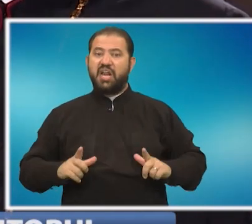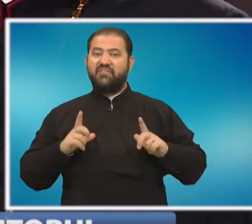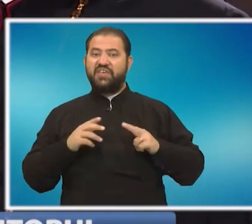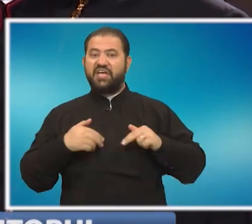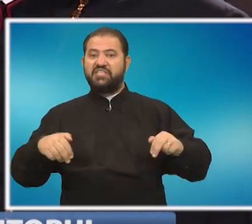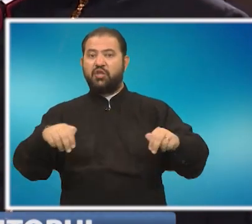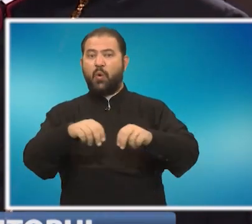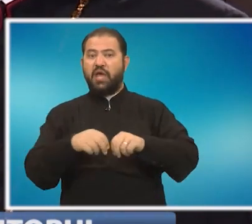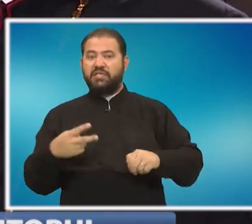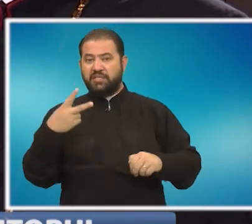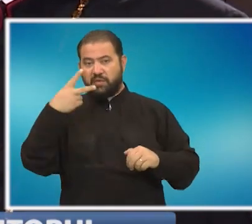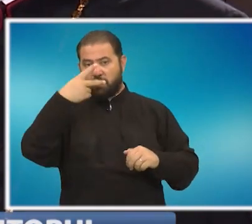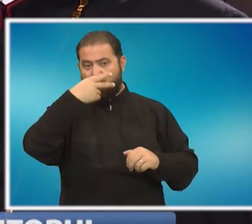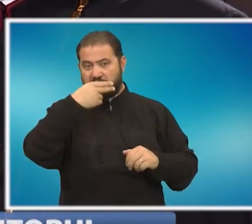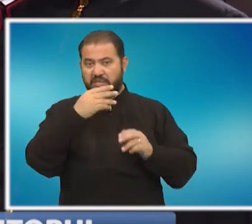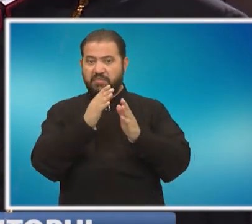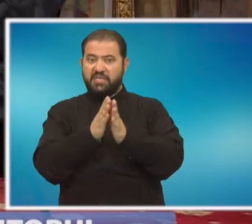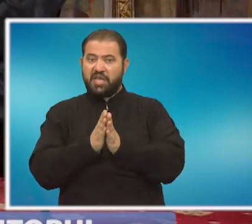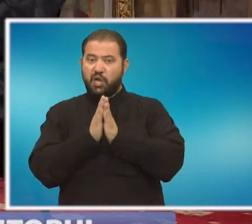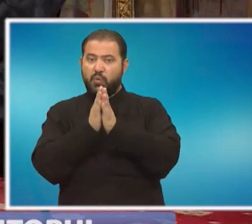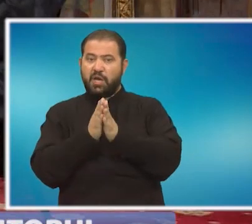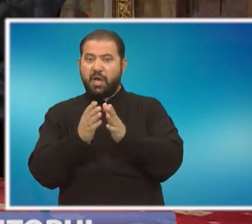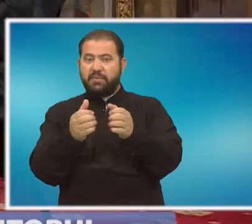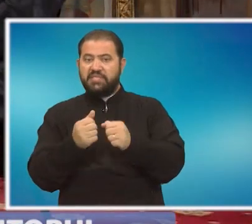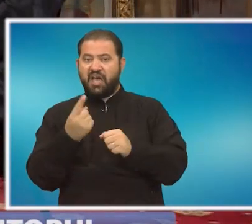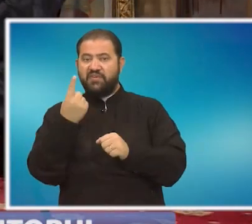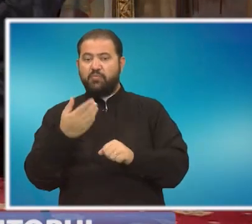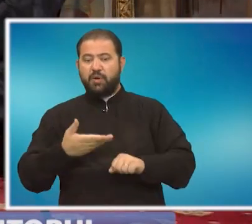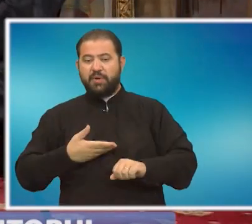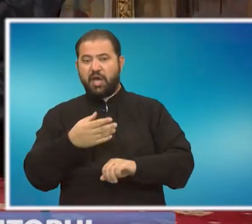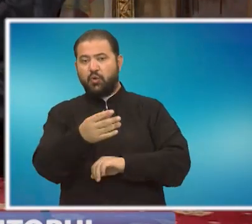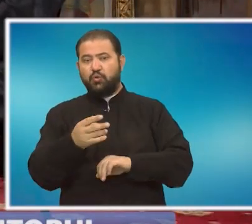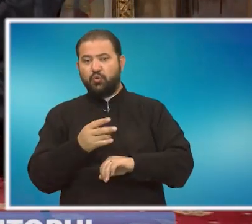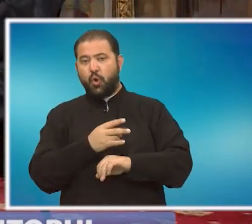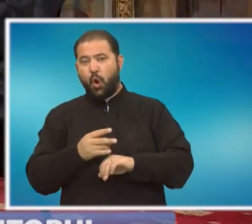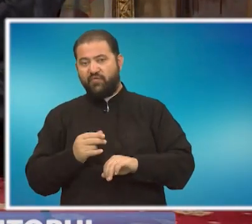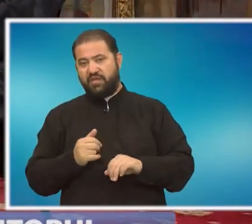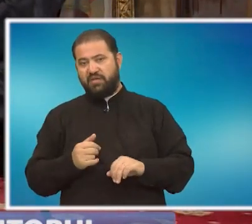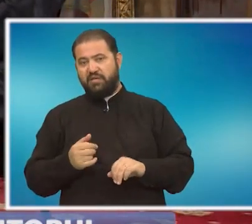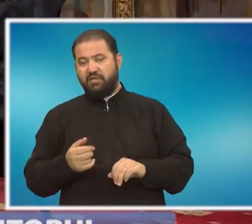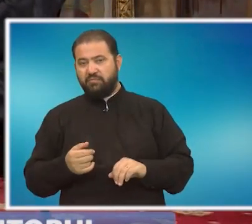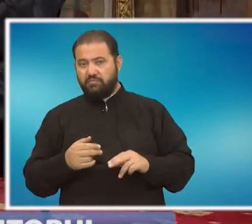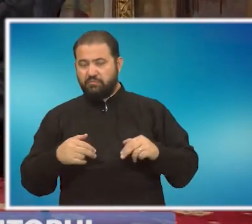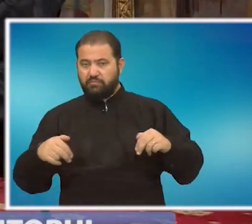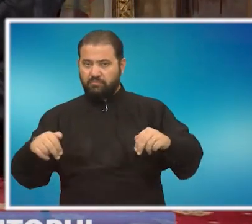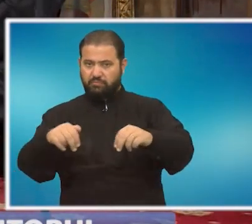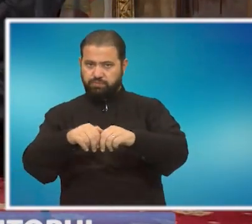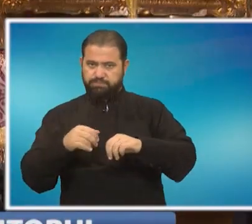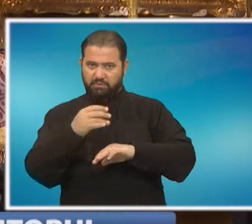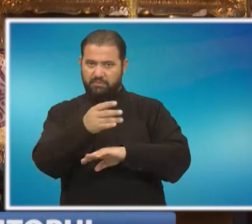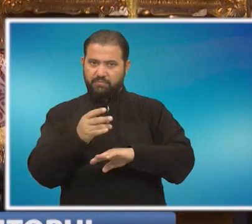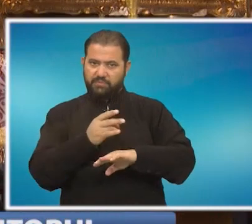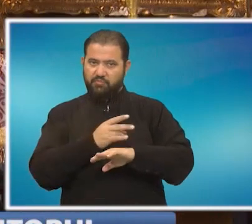cu adevărat rugător, ce înseamnă a fi postitor, ce înseamnă să ai duhovnic, să mergi la biserică, să te spovedești,